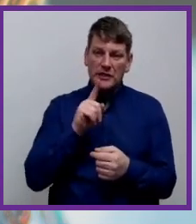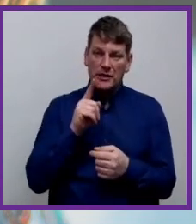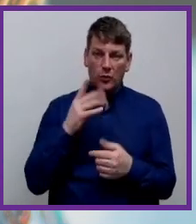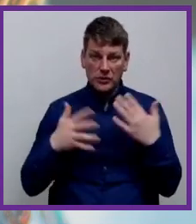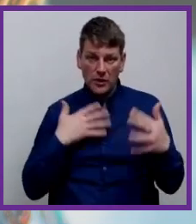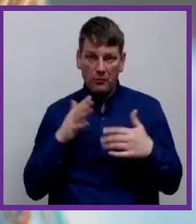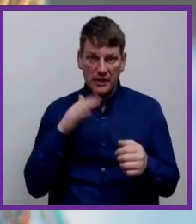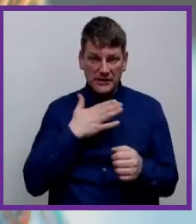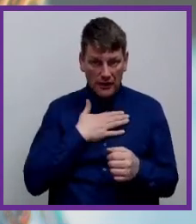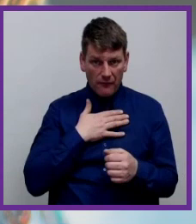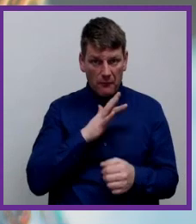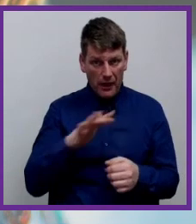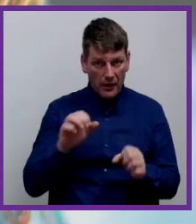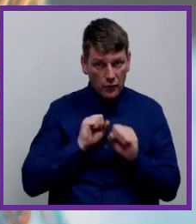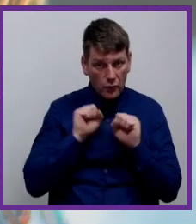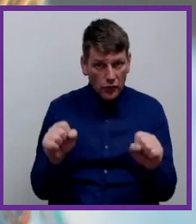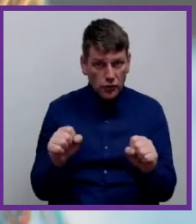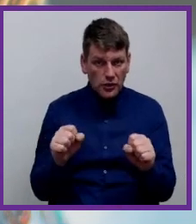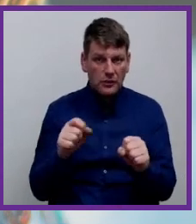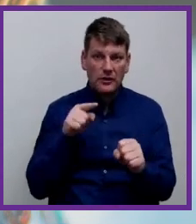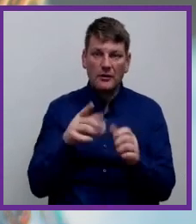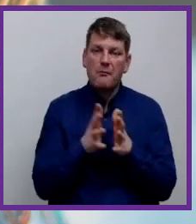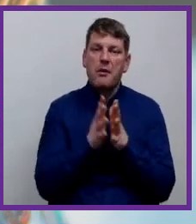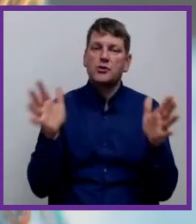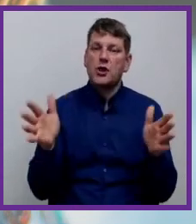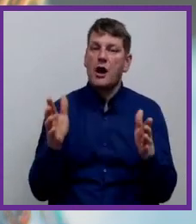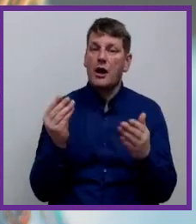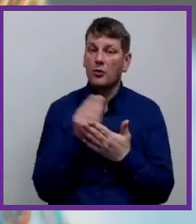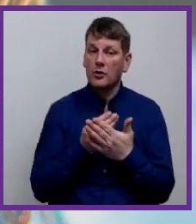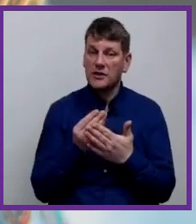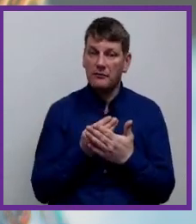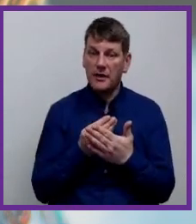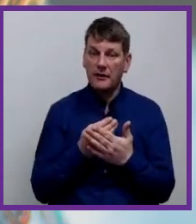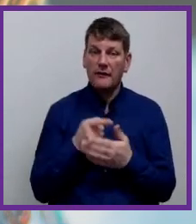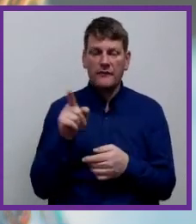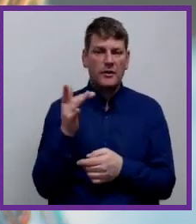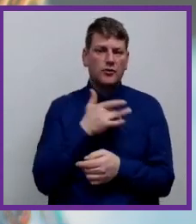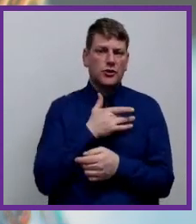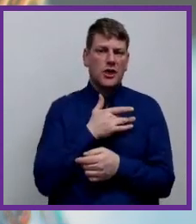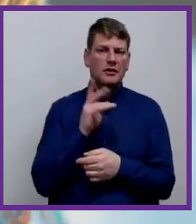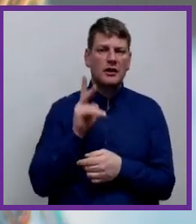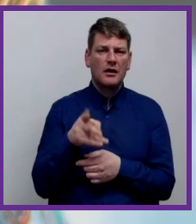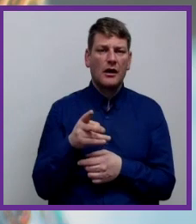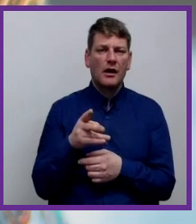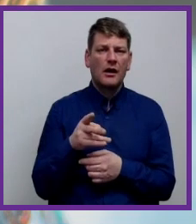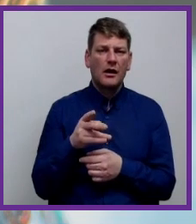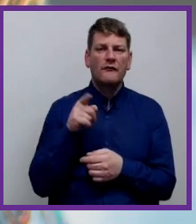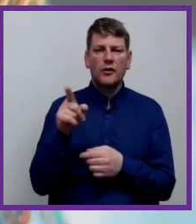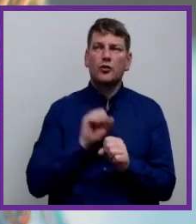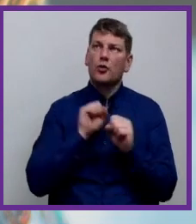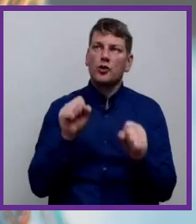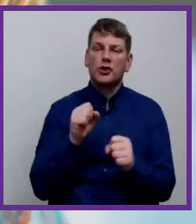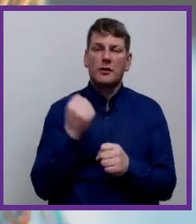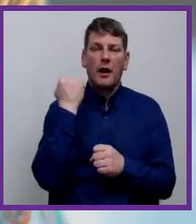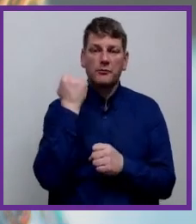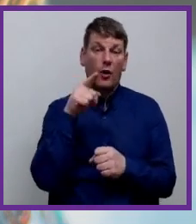bažas par savu bērnu drošību tādā plašākā nozīmē, ja tā kā viņam šķiet, ka šo viņu drošību apdraud,